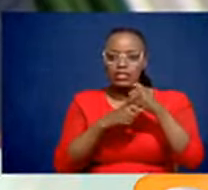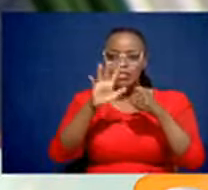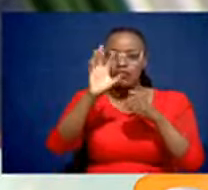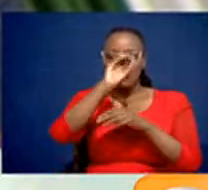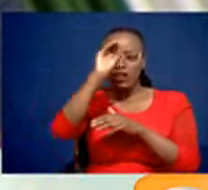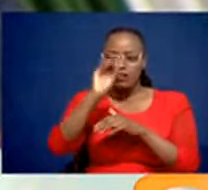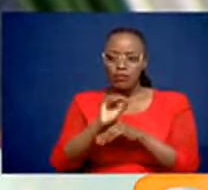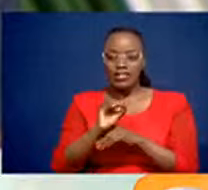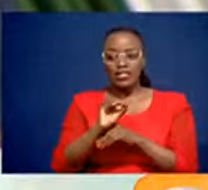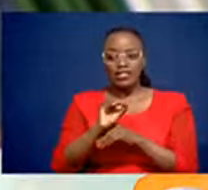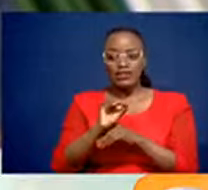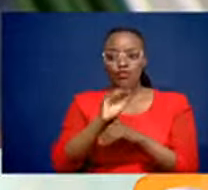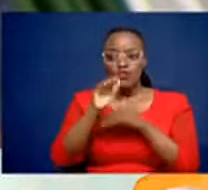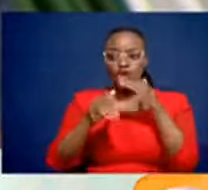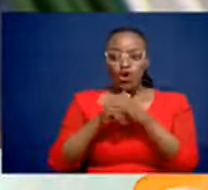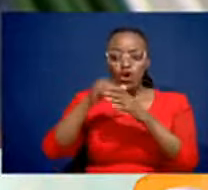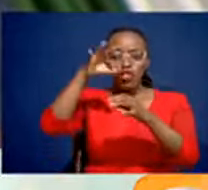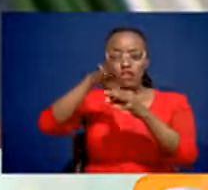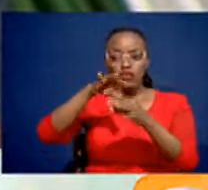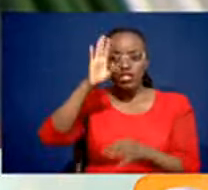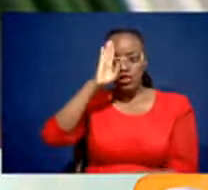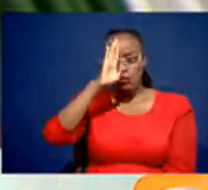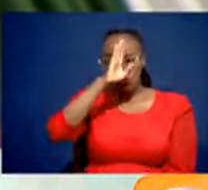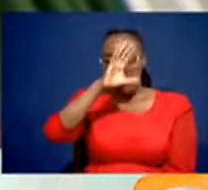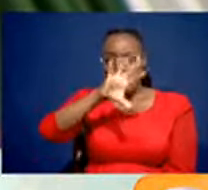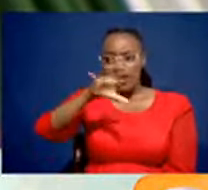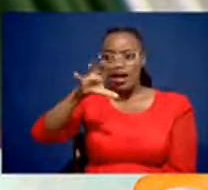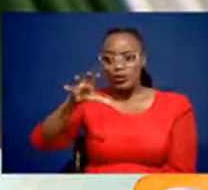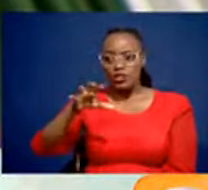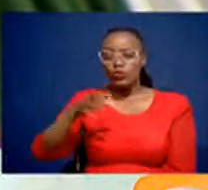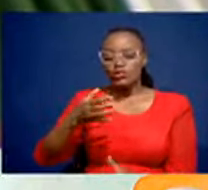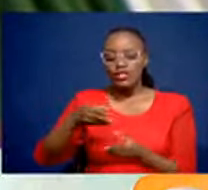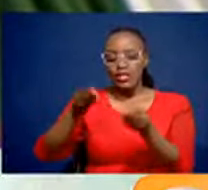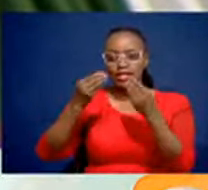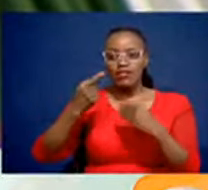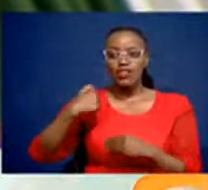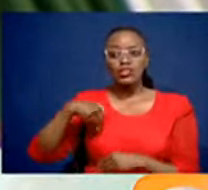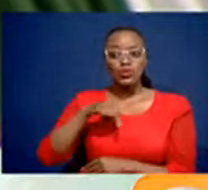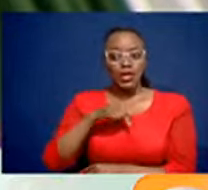65%. 65% of the vote in Bungoma County ilikuja kwetu.